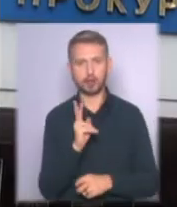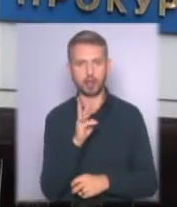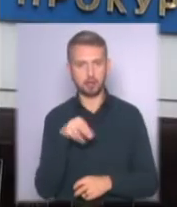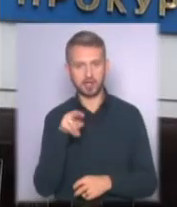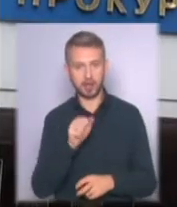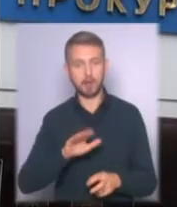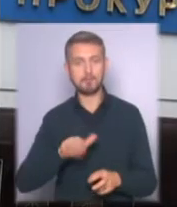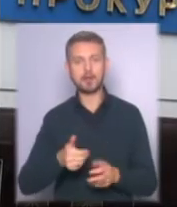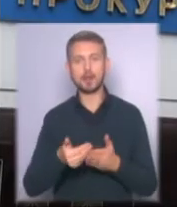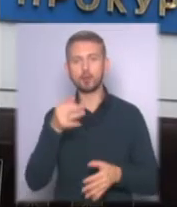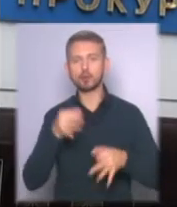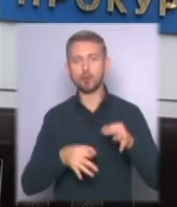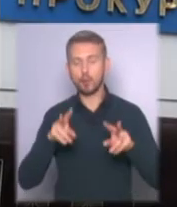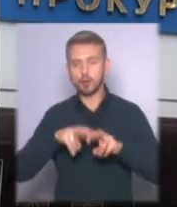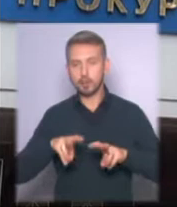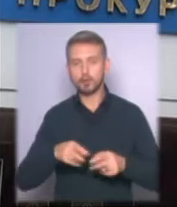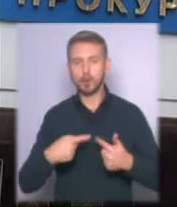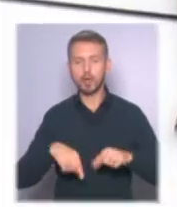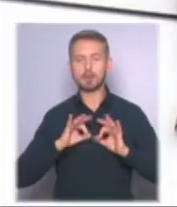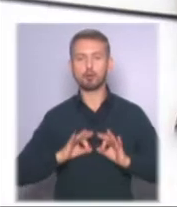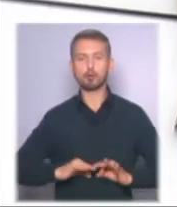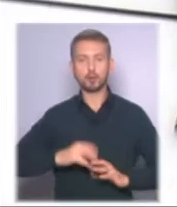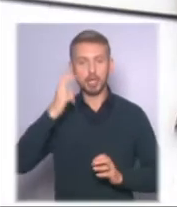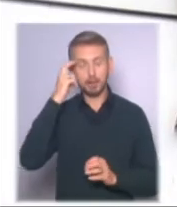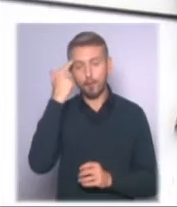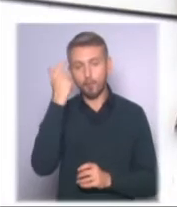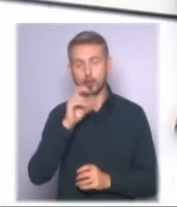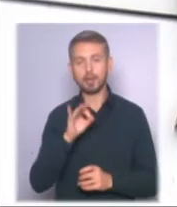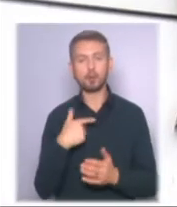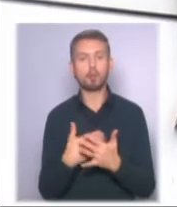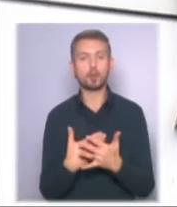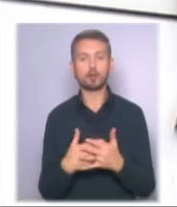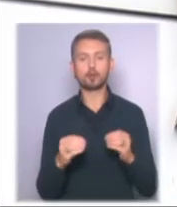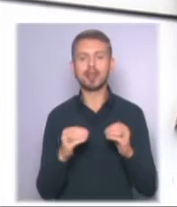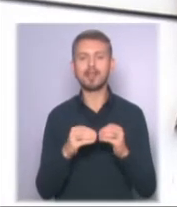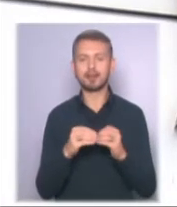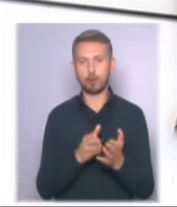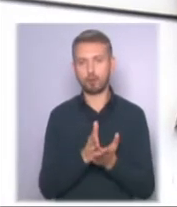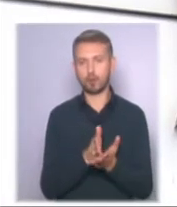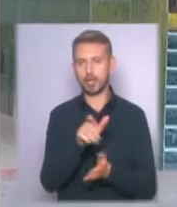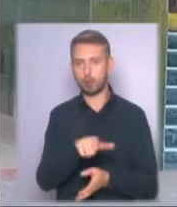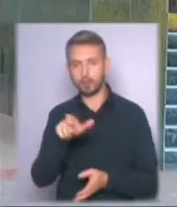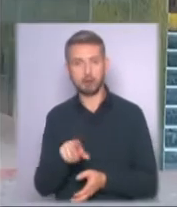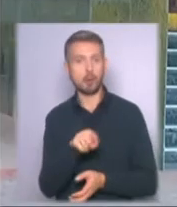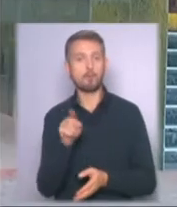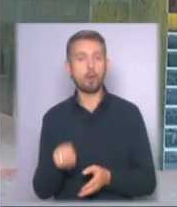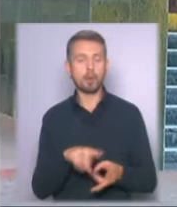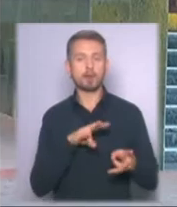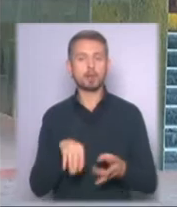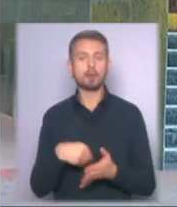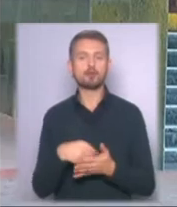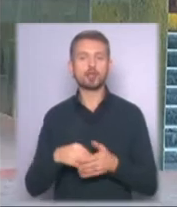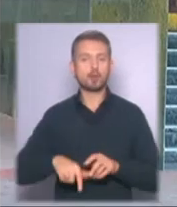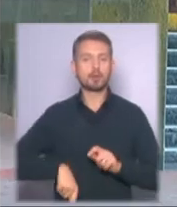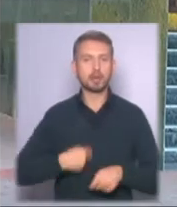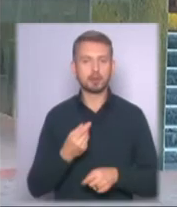Після досудового розслідування органи прокуратури столиці повідомили про підозру 10 посадовцям. Вони завдали бюджету збитків на